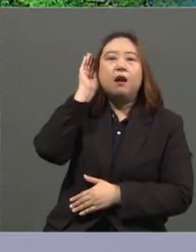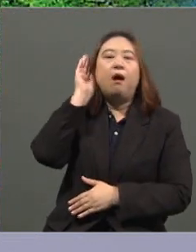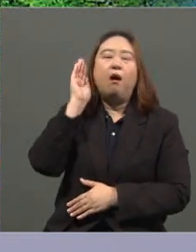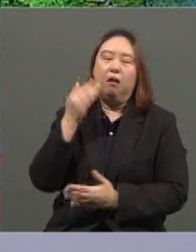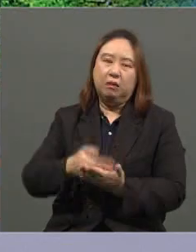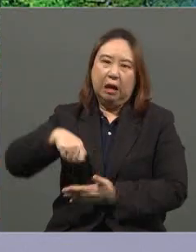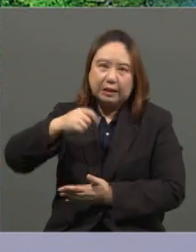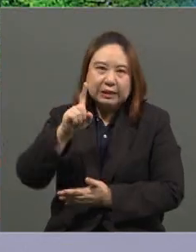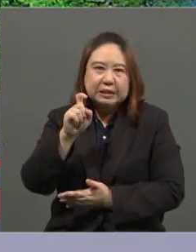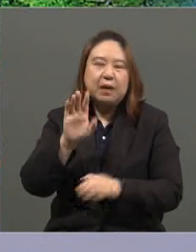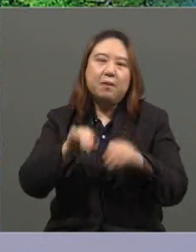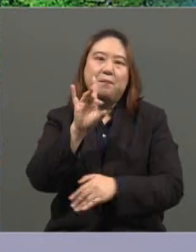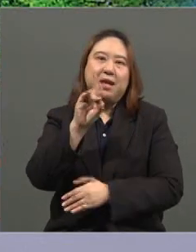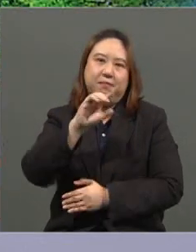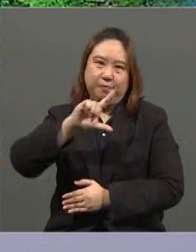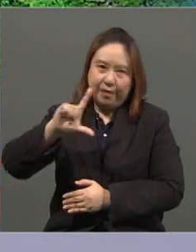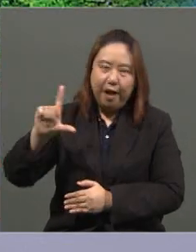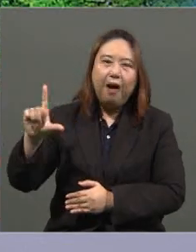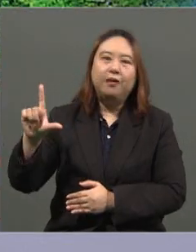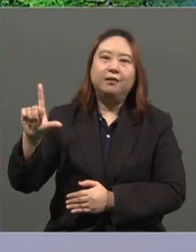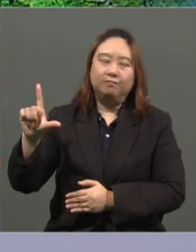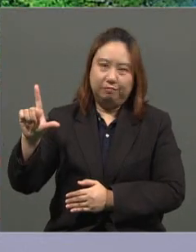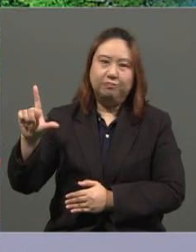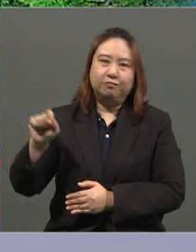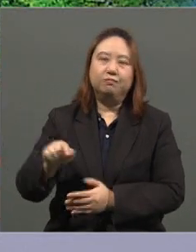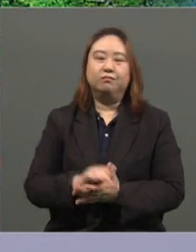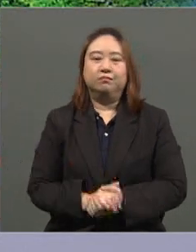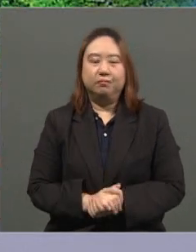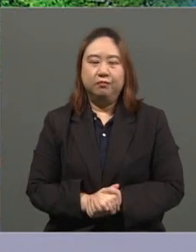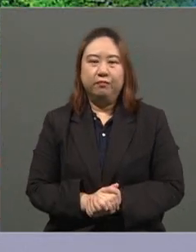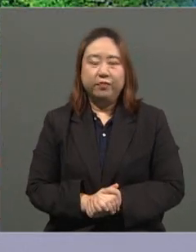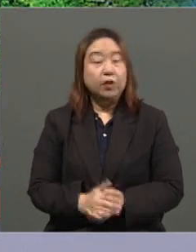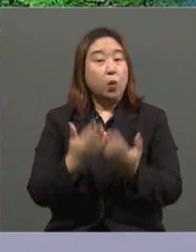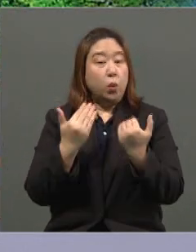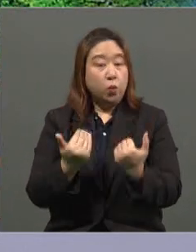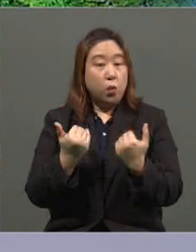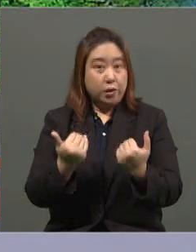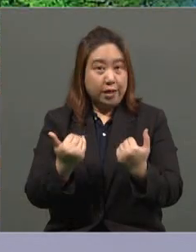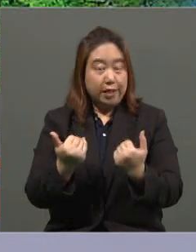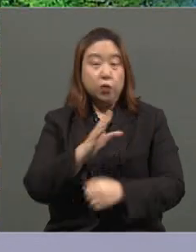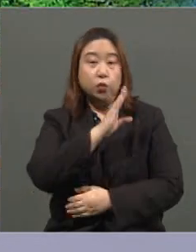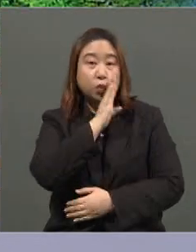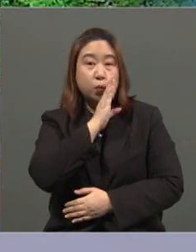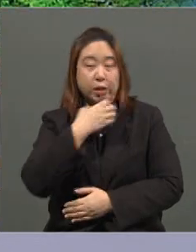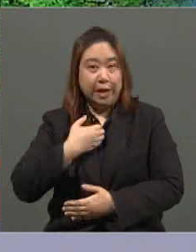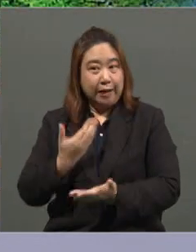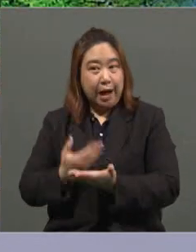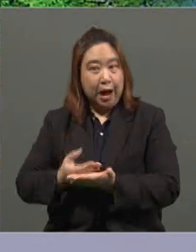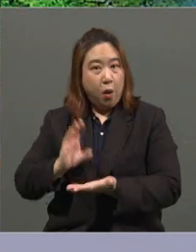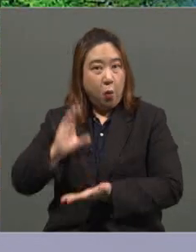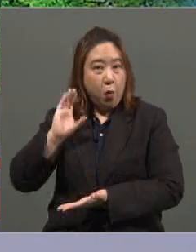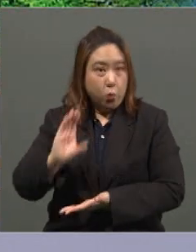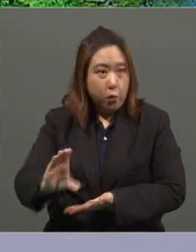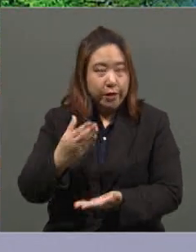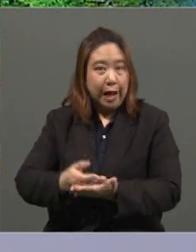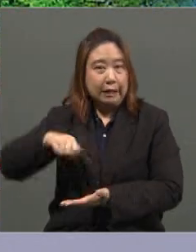80ล้านบาทเนี่ยมันสะท้อนให้เห็นเลยนะคะว่าการตลาดมันได้ผลจริงๆ ใช่นะคะเพราะฉะนั้น เดี๋ยวนี้เวลาเราจะไปลงทุนอะไรจะเสียสตางค์กับ